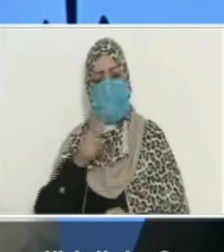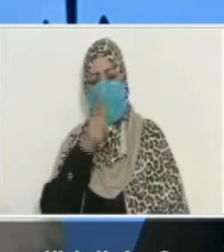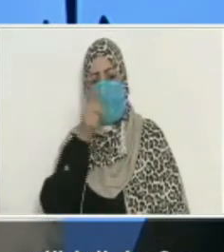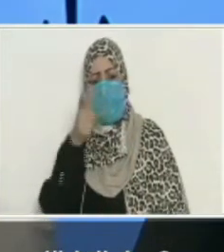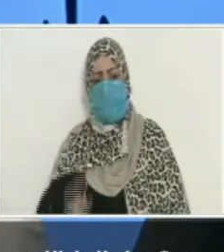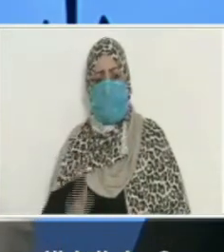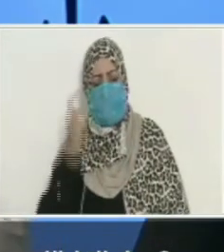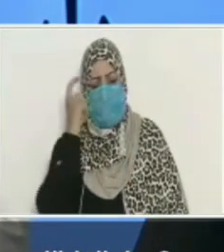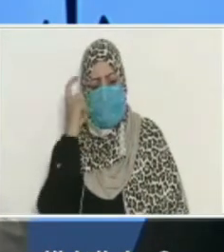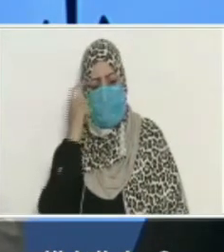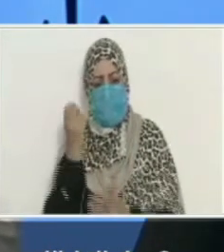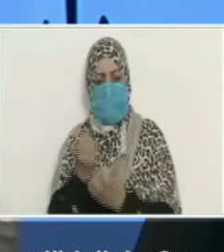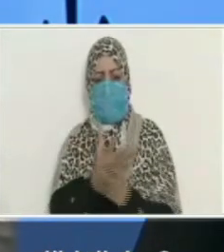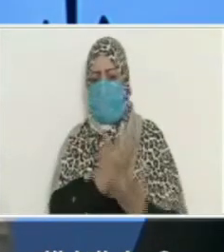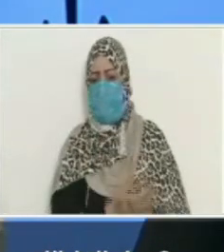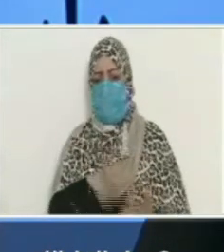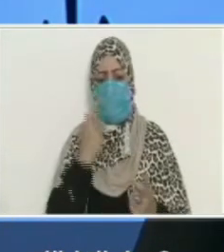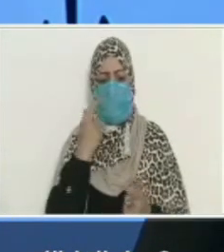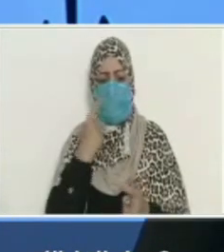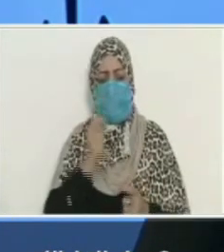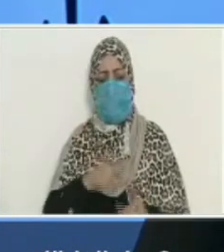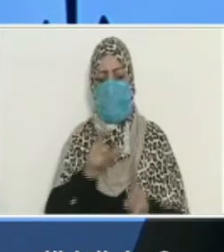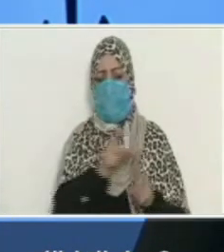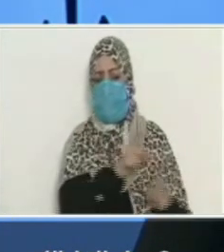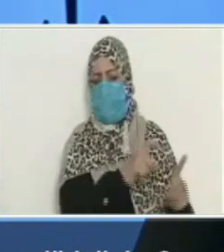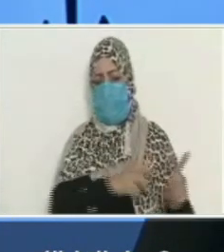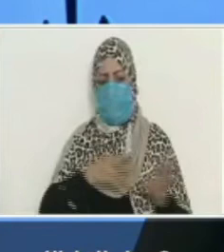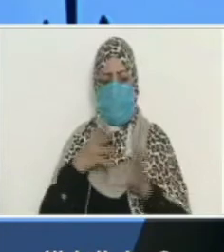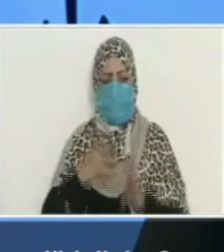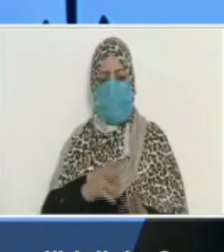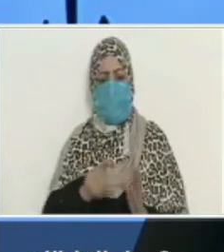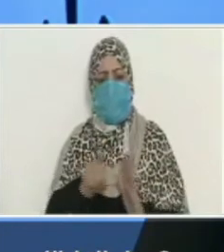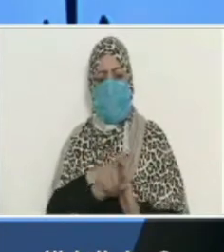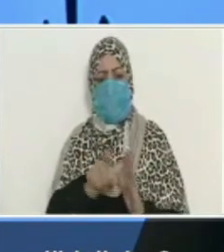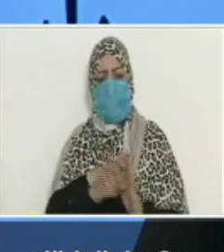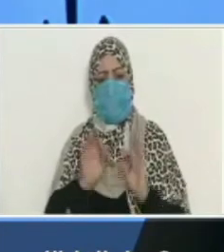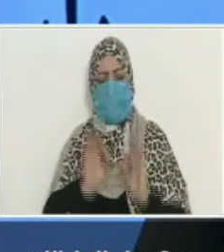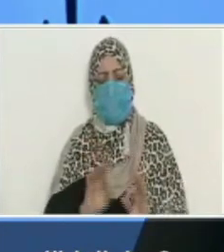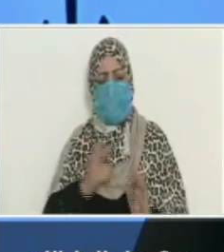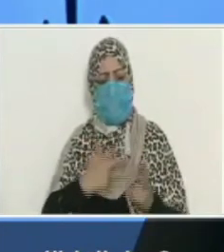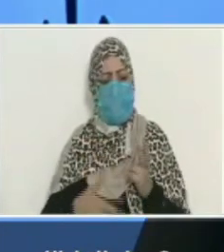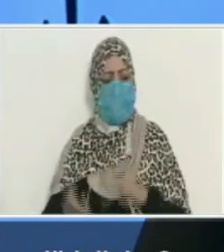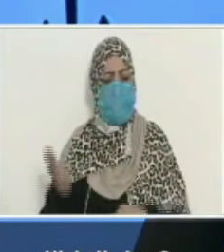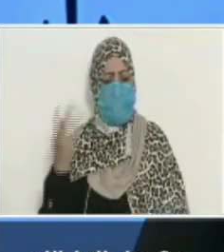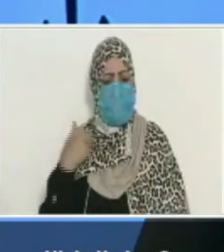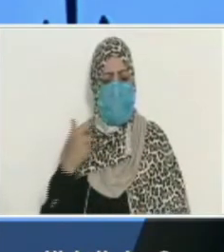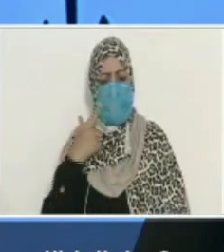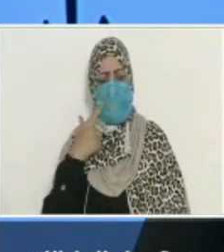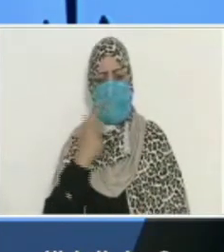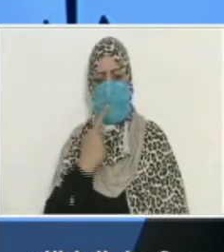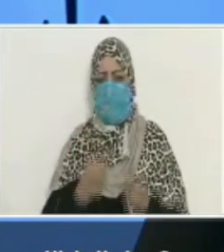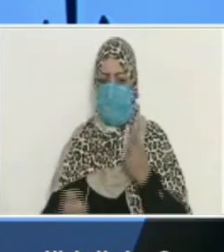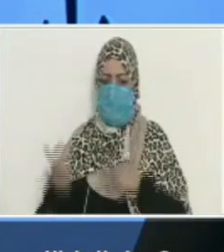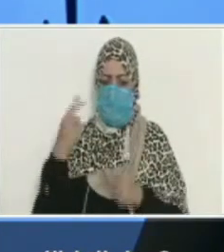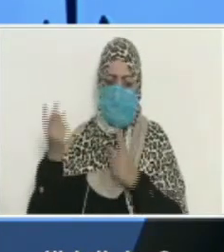السنين، فيما يأتي من الأعوام، ربما حتى العالم إذا الذي يتغير اجتهاده، إذا تغير اجتهاد